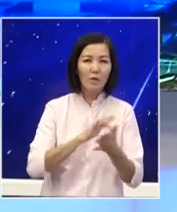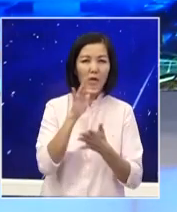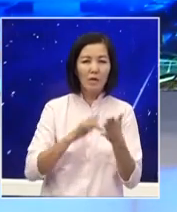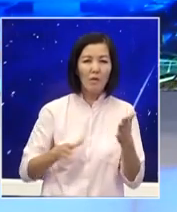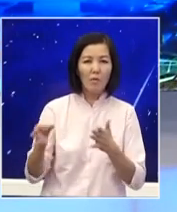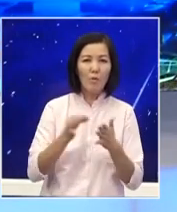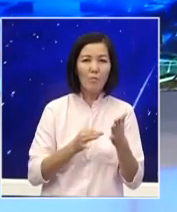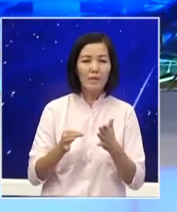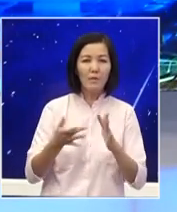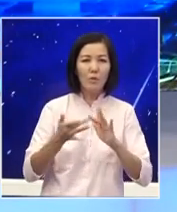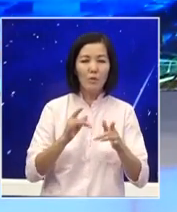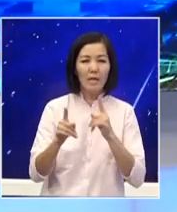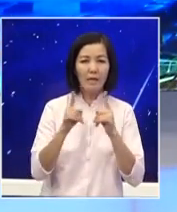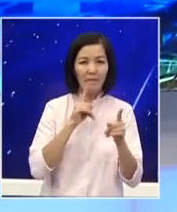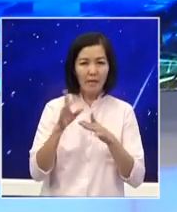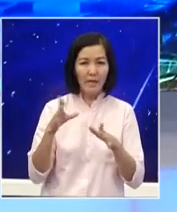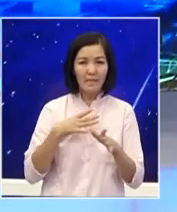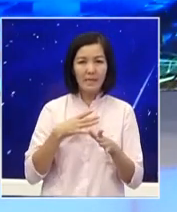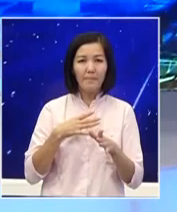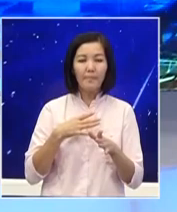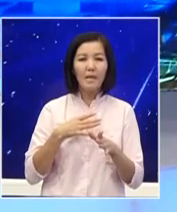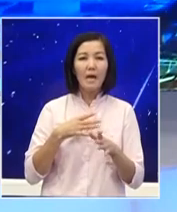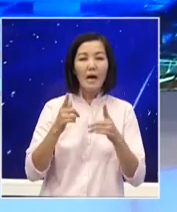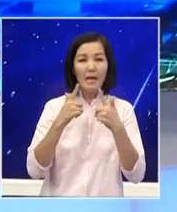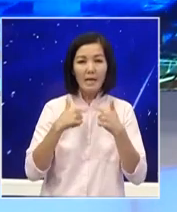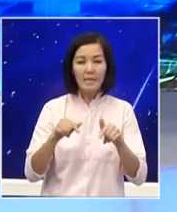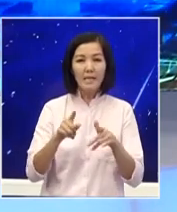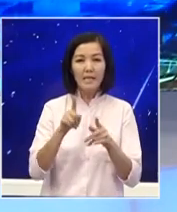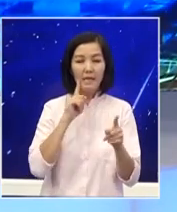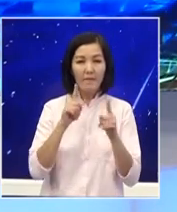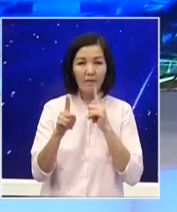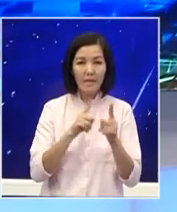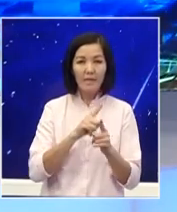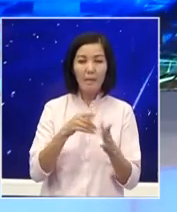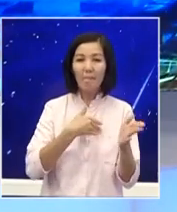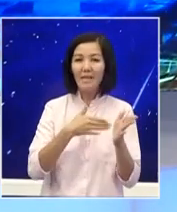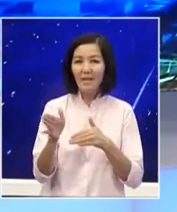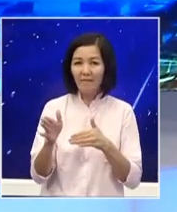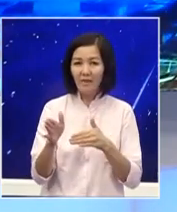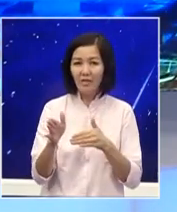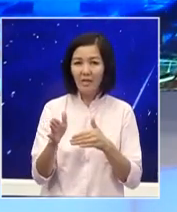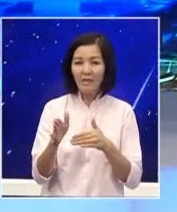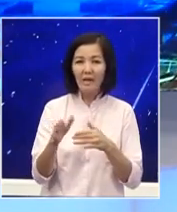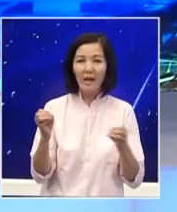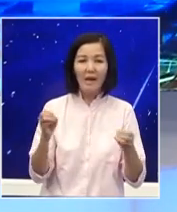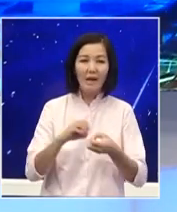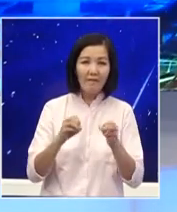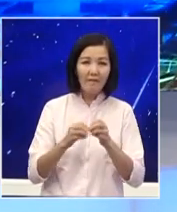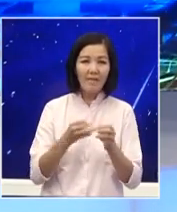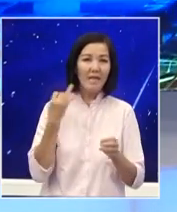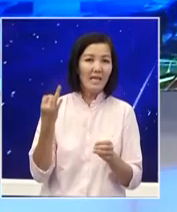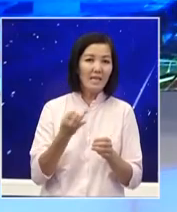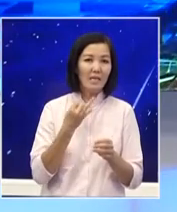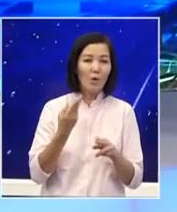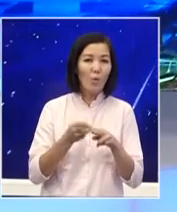посредством он он видеоконференции как отметили организаторы конференции предотвращения возникновения конфликта интересов самый эффективный